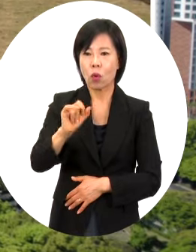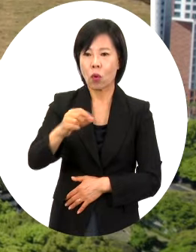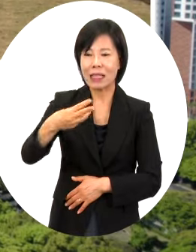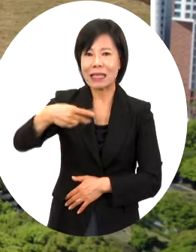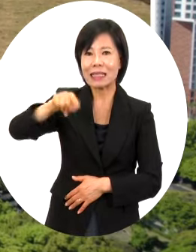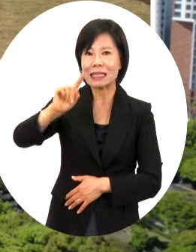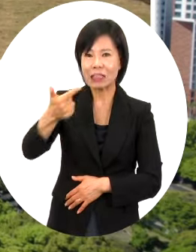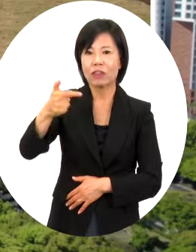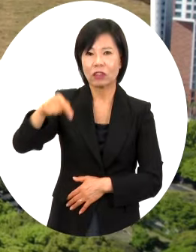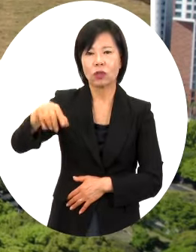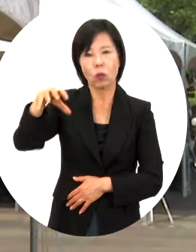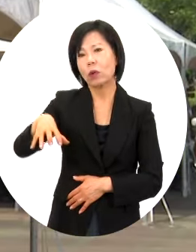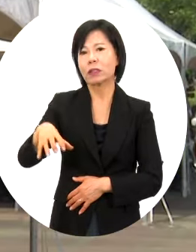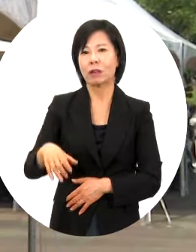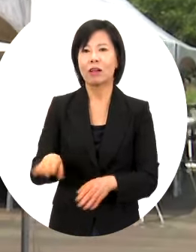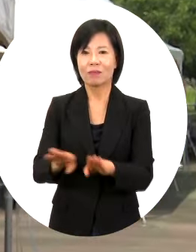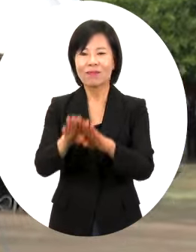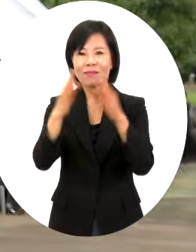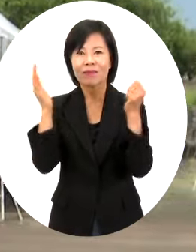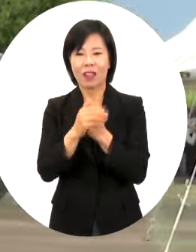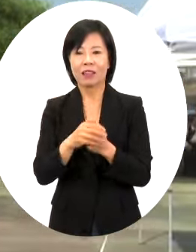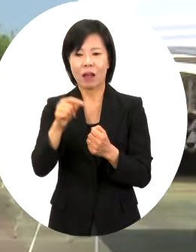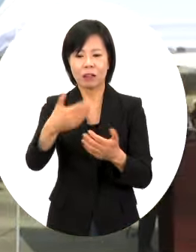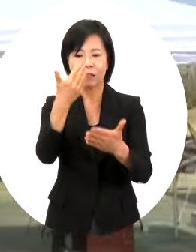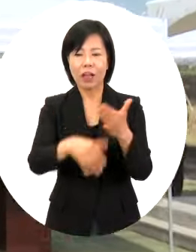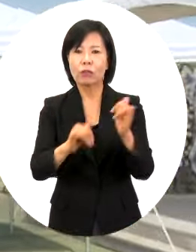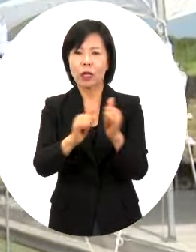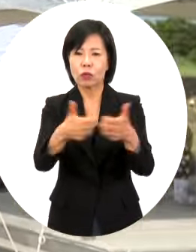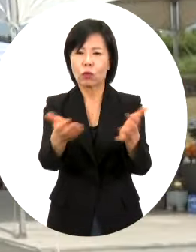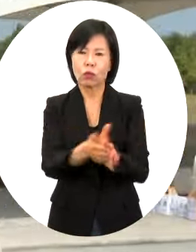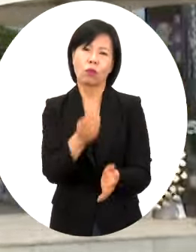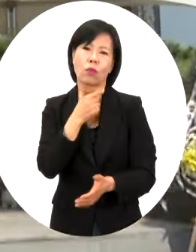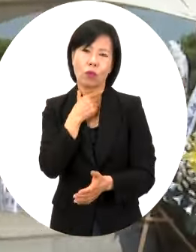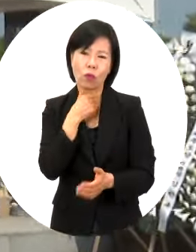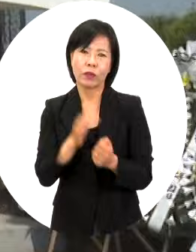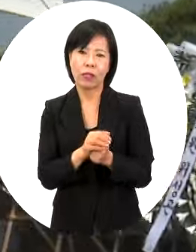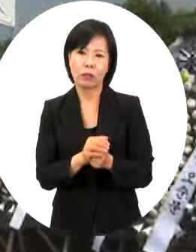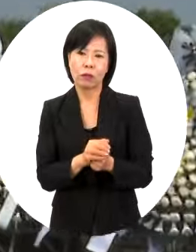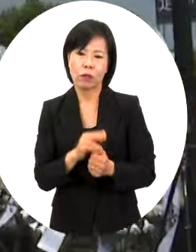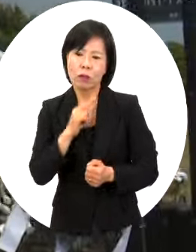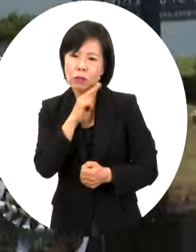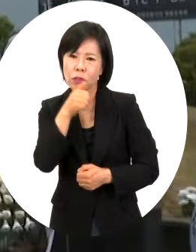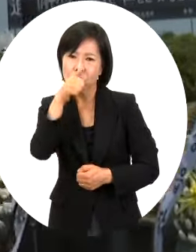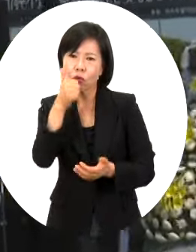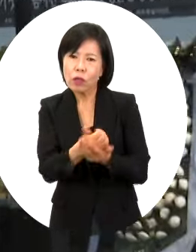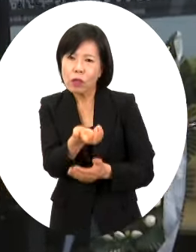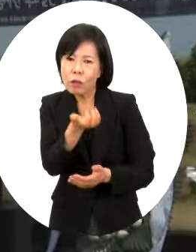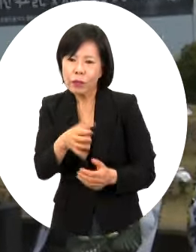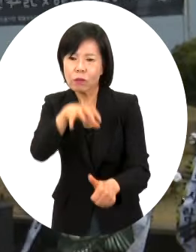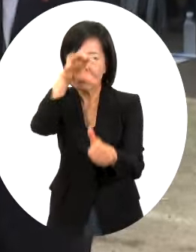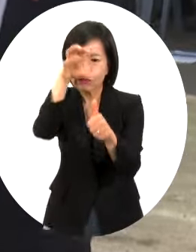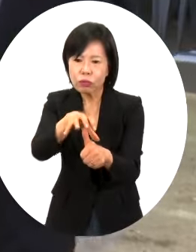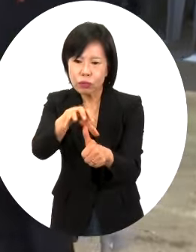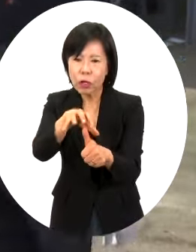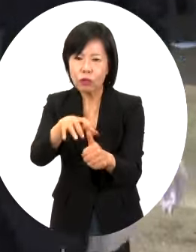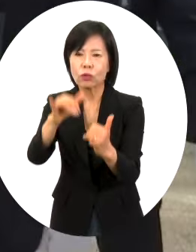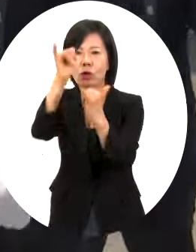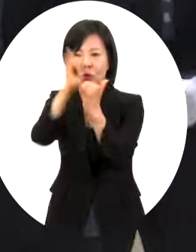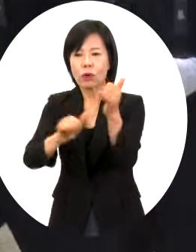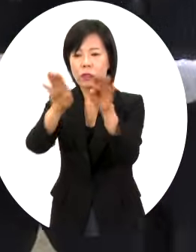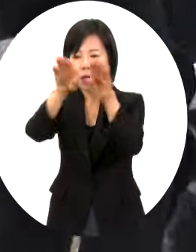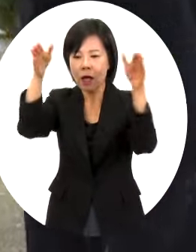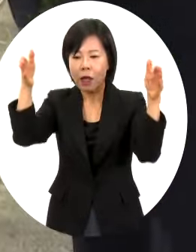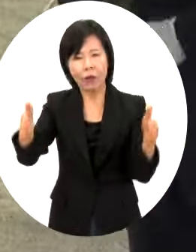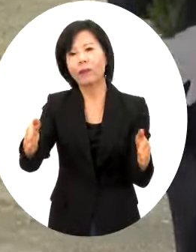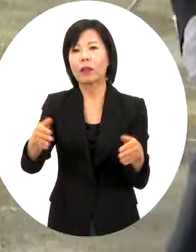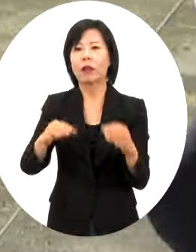지지에서 봉행됐습니다. 이날 백조일손 유족들의 숙건이던 제주예비검소 백조일손 역사관